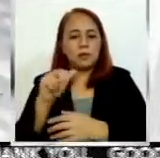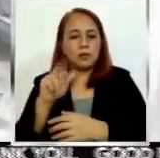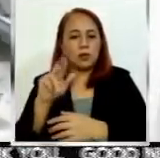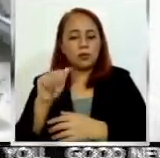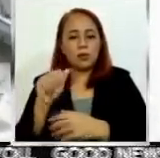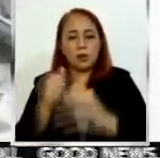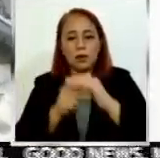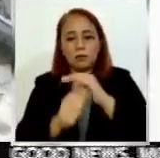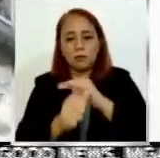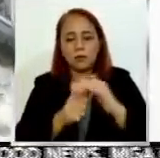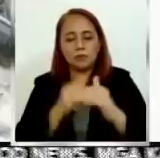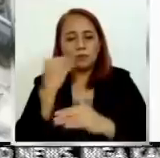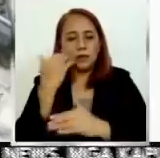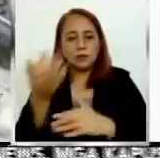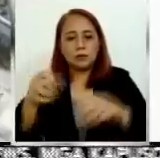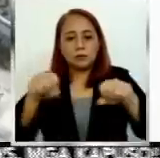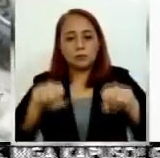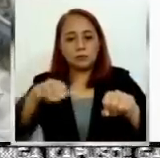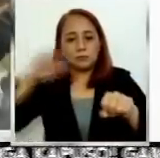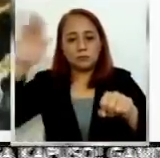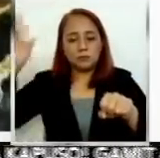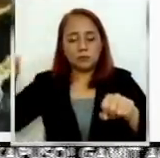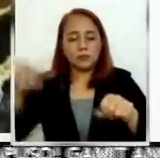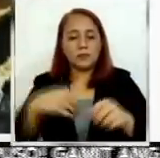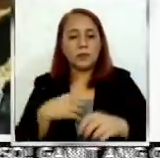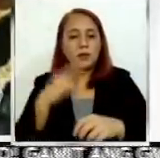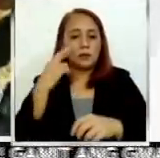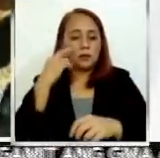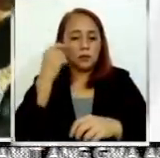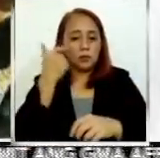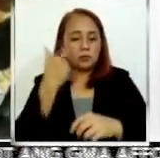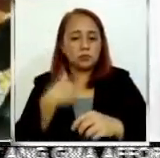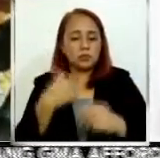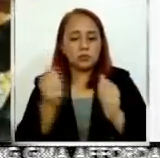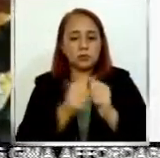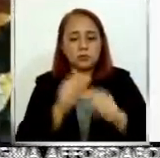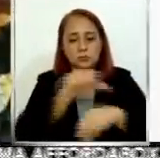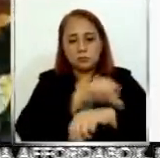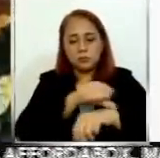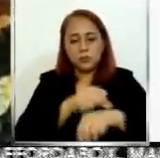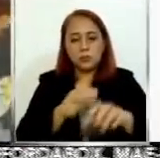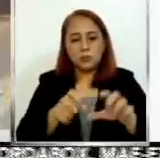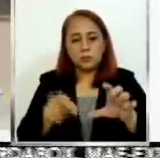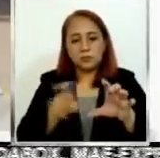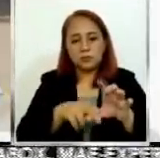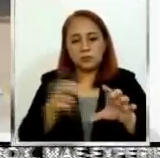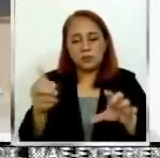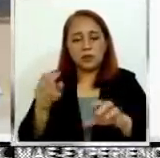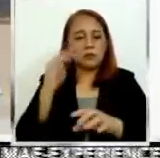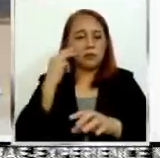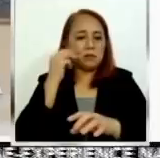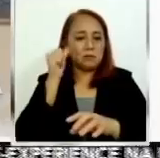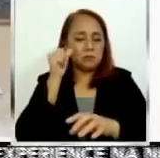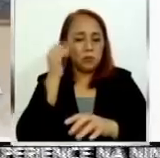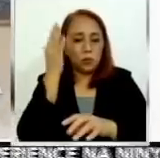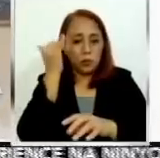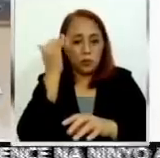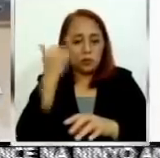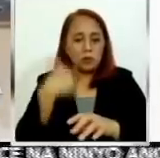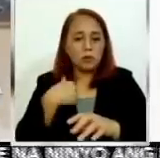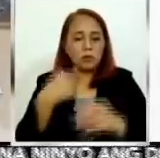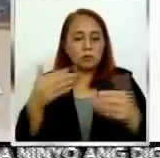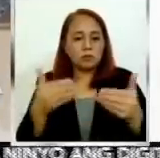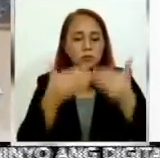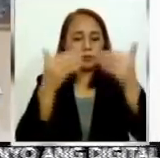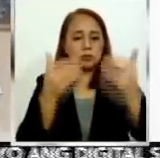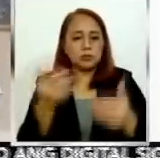ang tricycle driver na si Renil Bragado Bureta habang sugatan naman ang pasahero niyang si Marian Andres matapos nilang makabanggaan ang